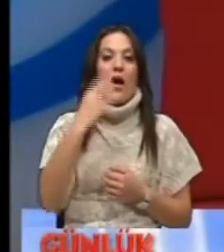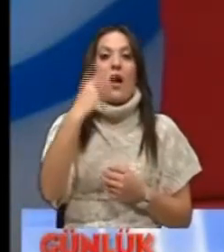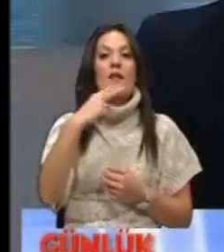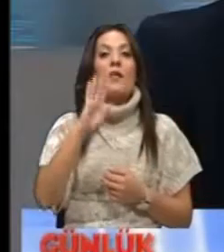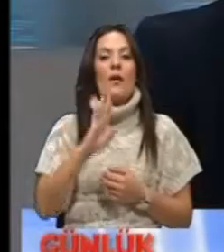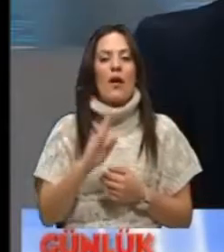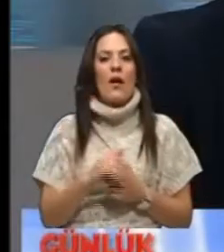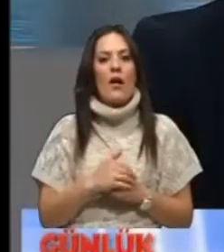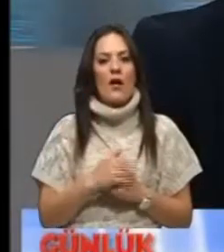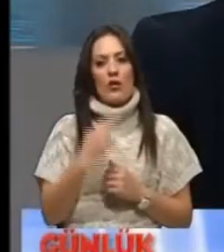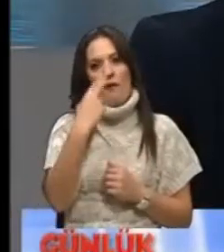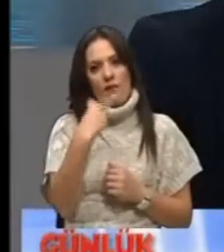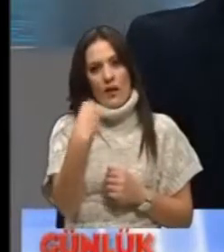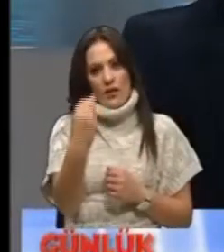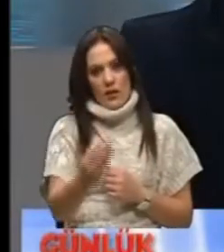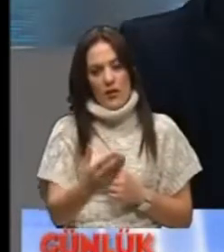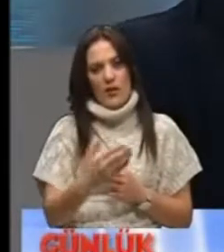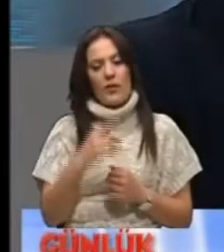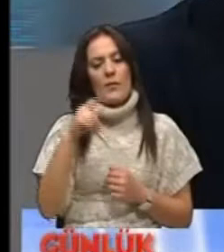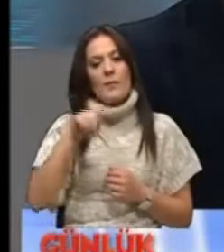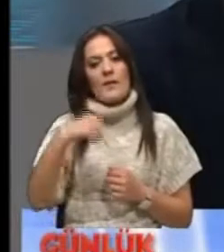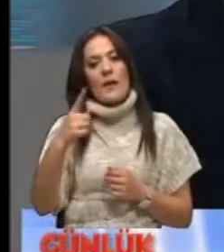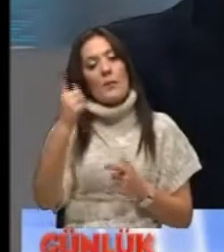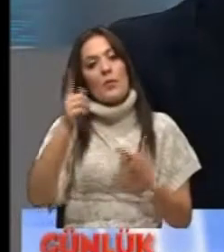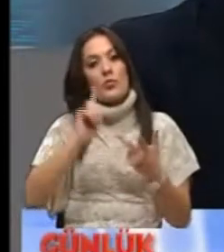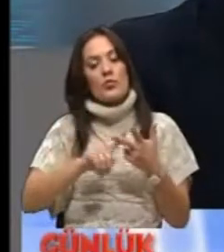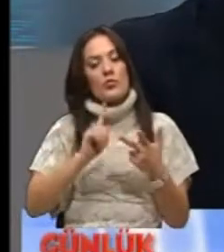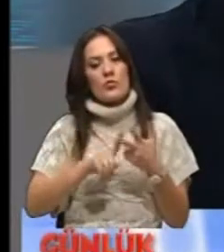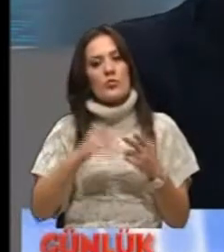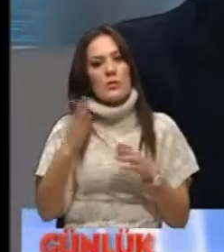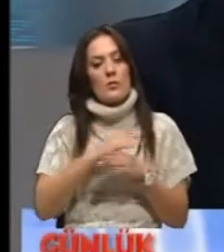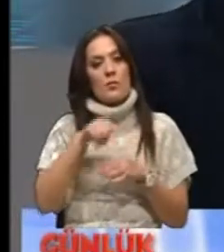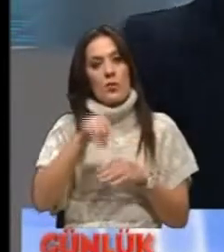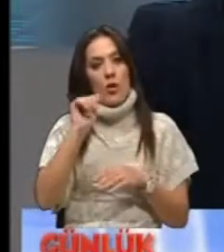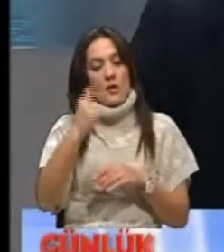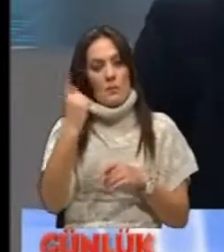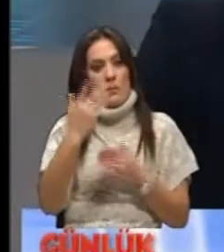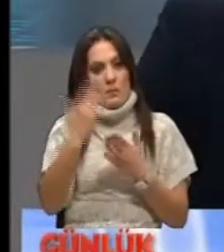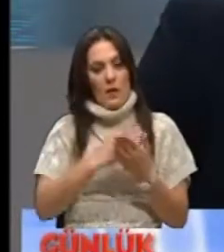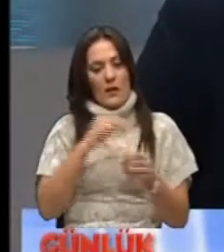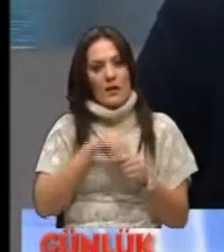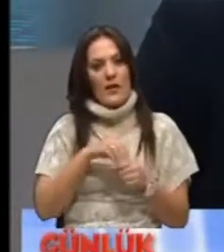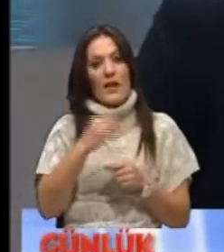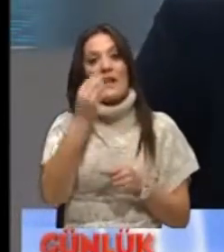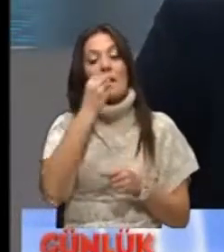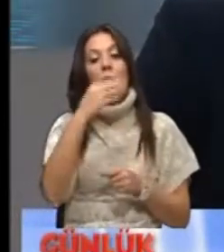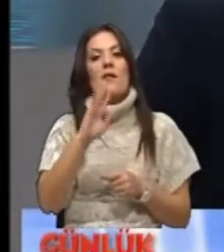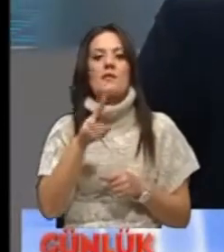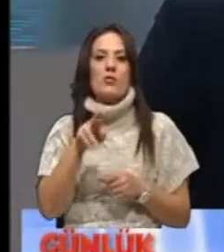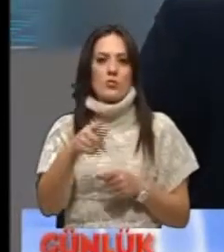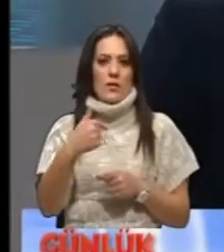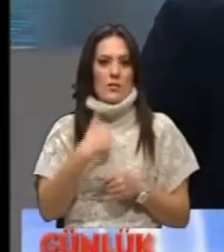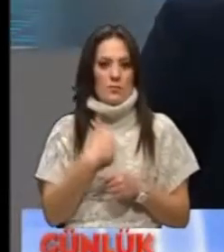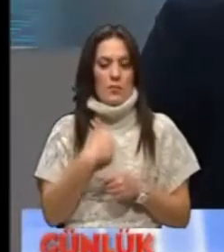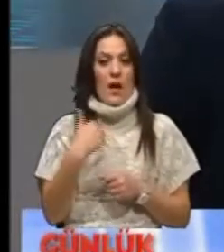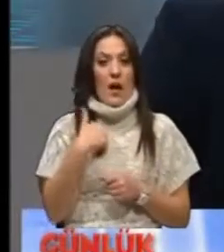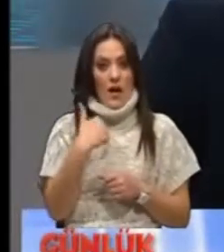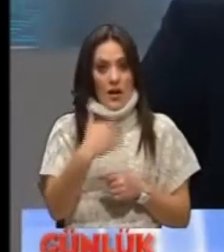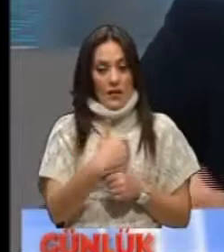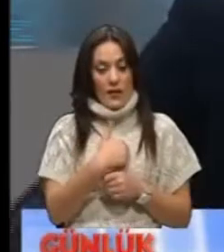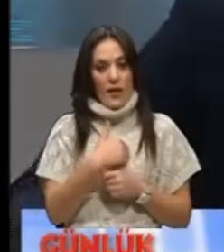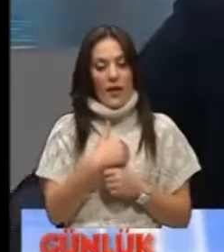Ağlama gofret. Anladım. Çok diğer bir üçüncü maddede buradaki önemli bir maddede yemezsen küserim.